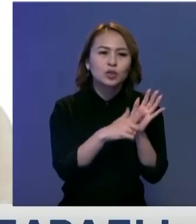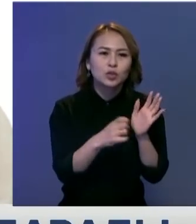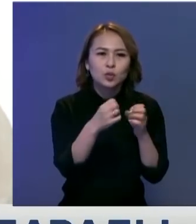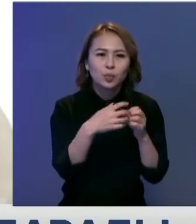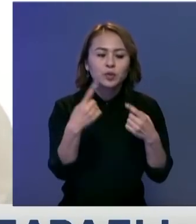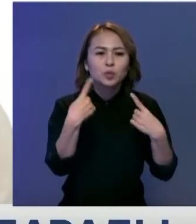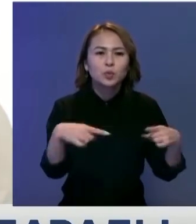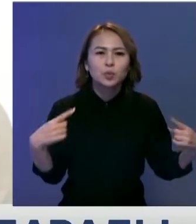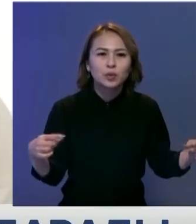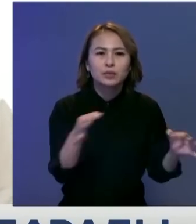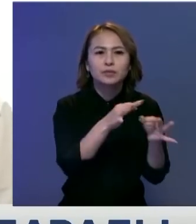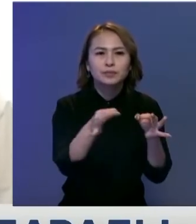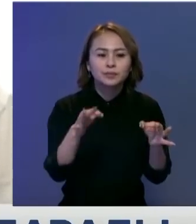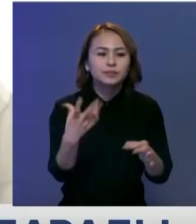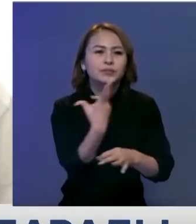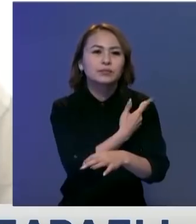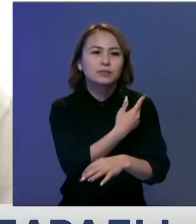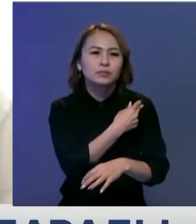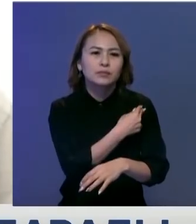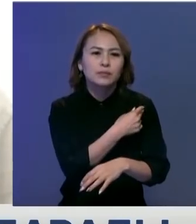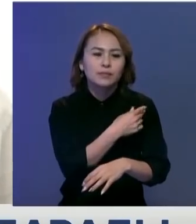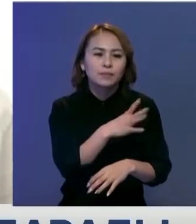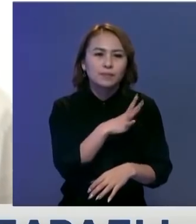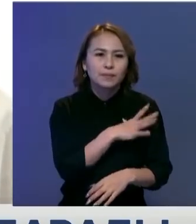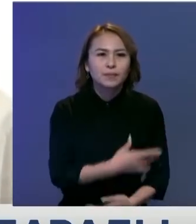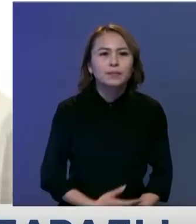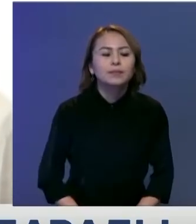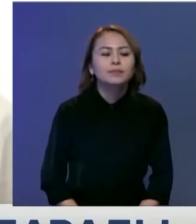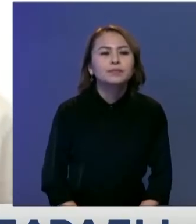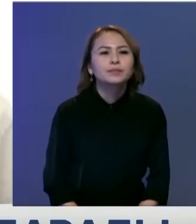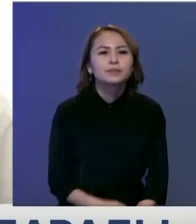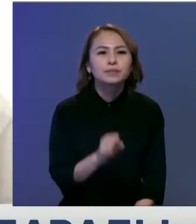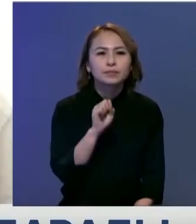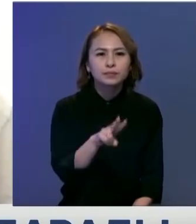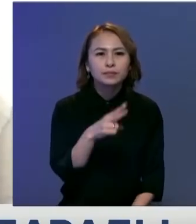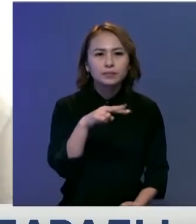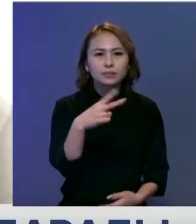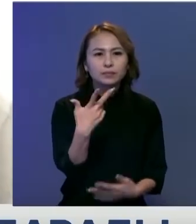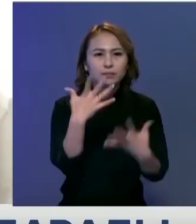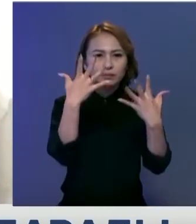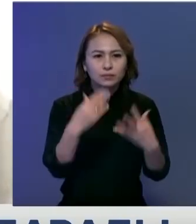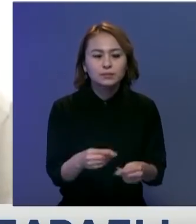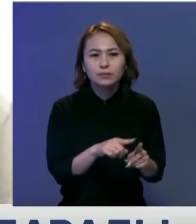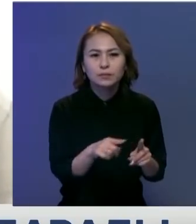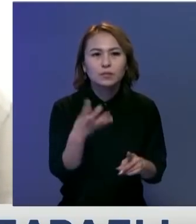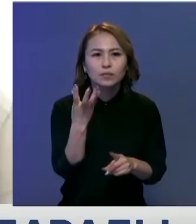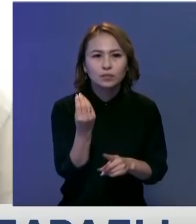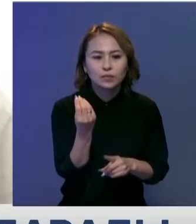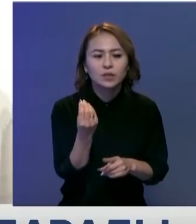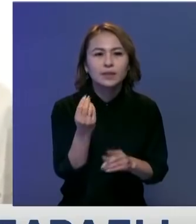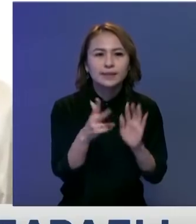өзгелері вакциның екпені сауып болды. Апрельдің 23 күні біз тағыда қазір